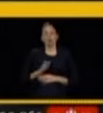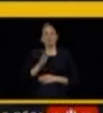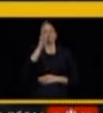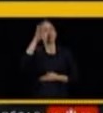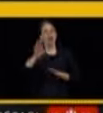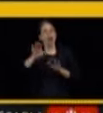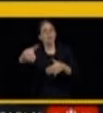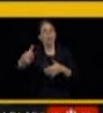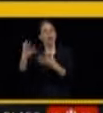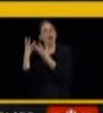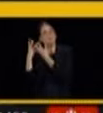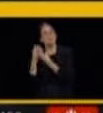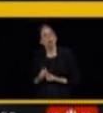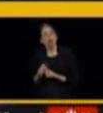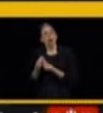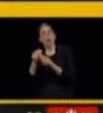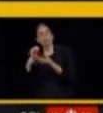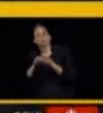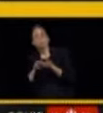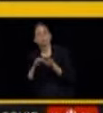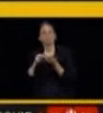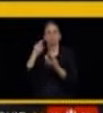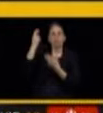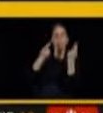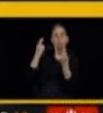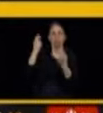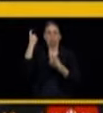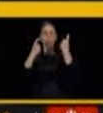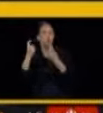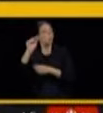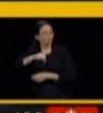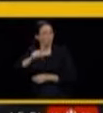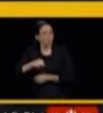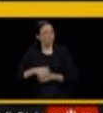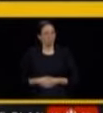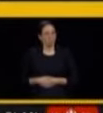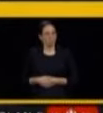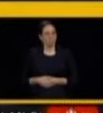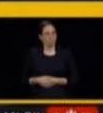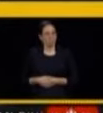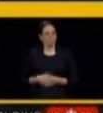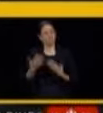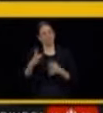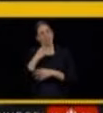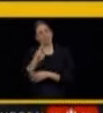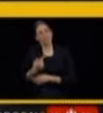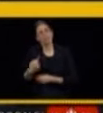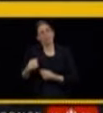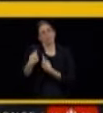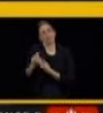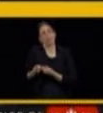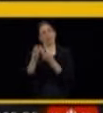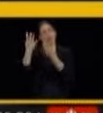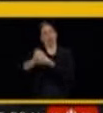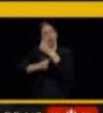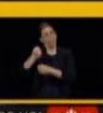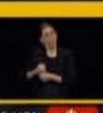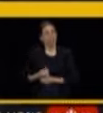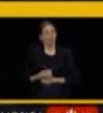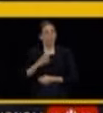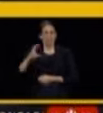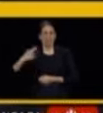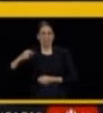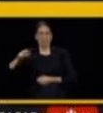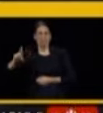effectivement, se questionner. Je l'ai dit, on le sait depuis plusieurs années qu'il manque de personnel dans les